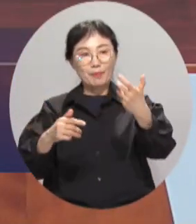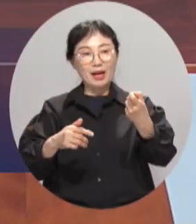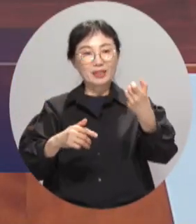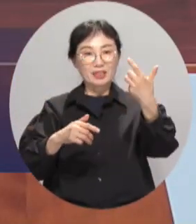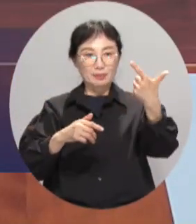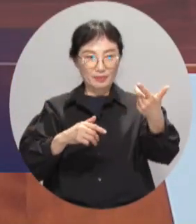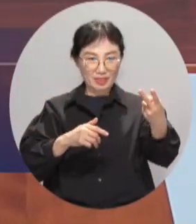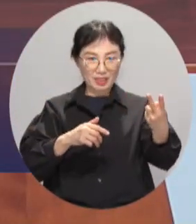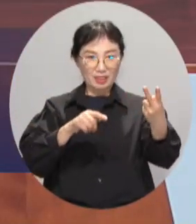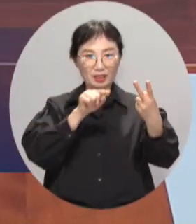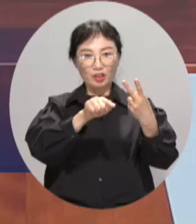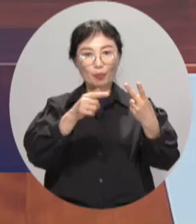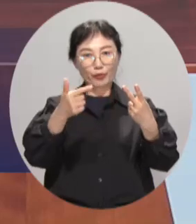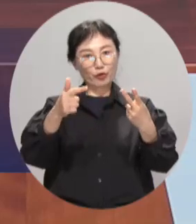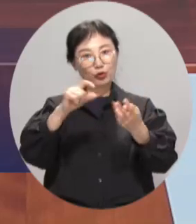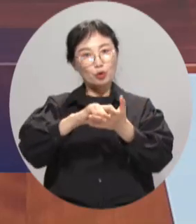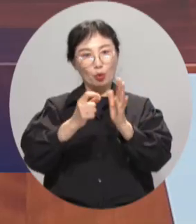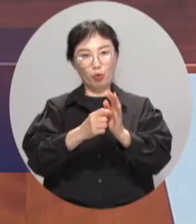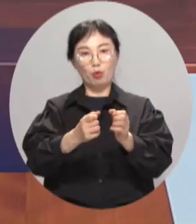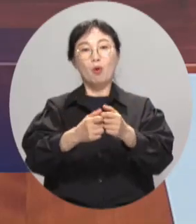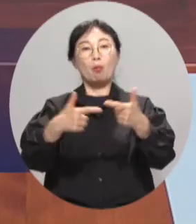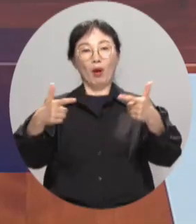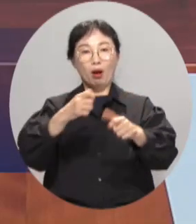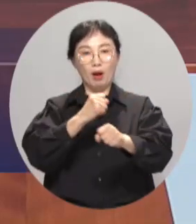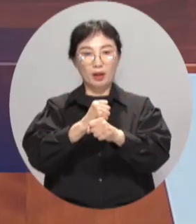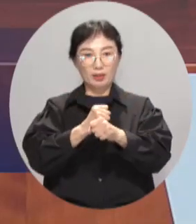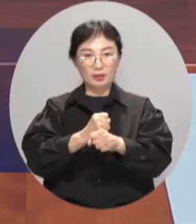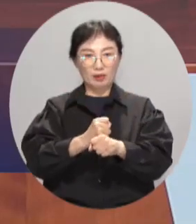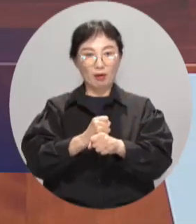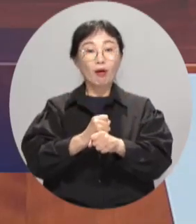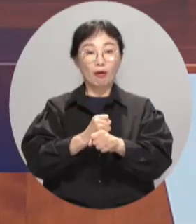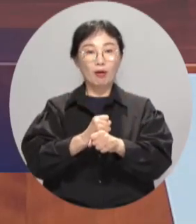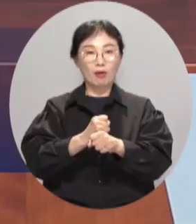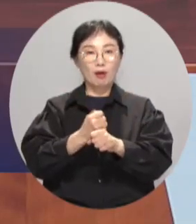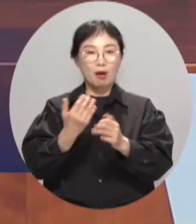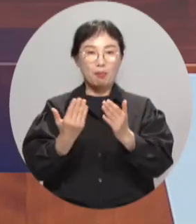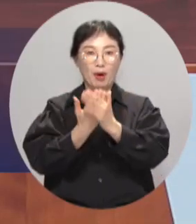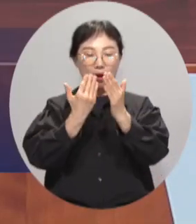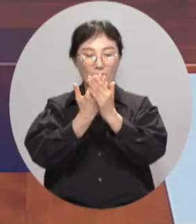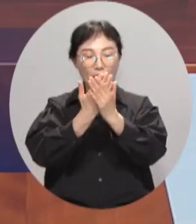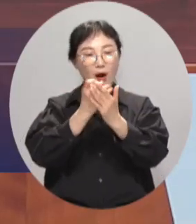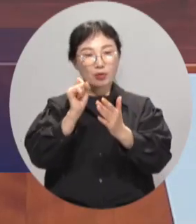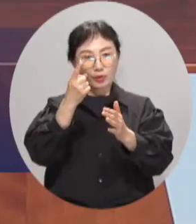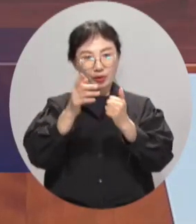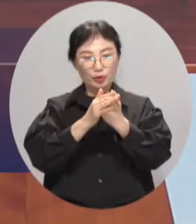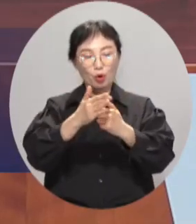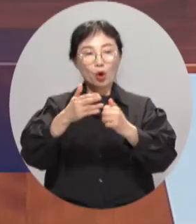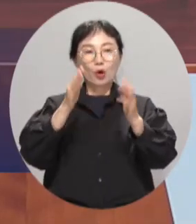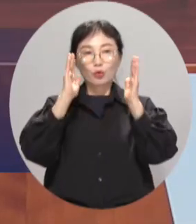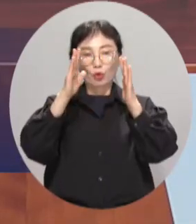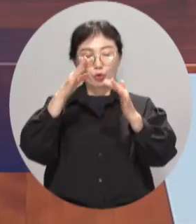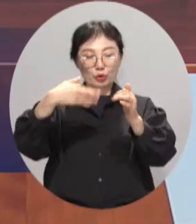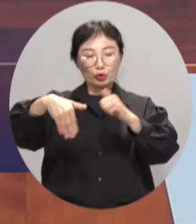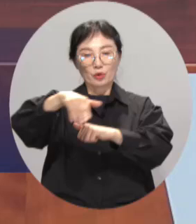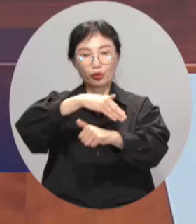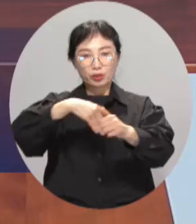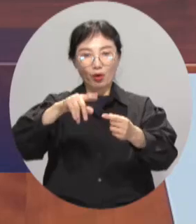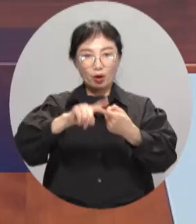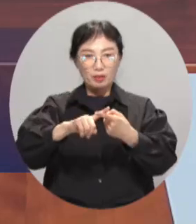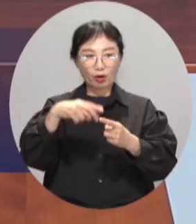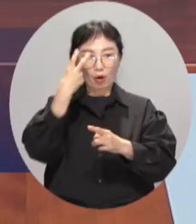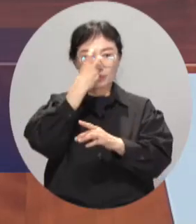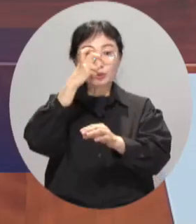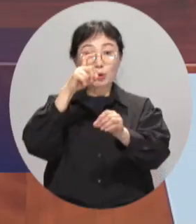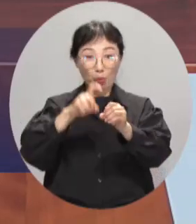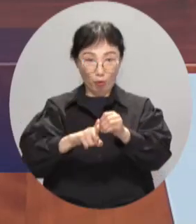82.6%로 각각 상승하여 교육의 질적 향상이 교육 현장의 변화를 검증하기 위해